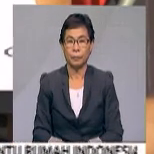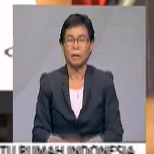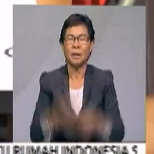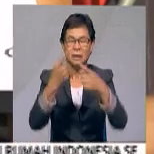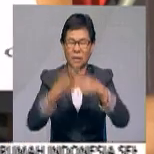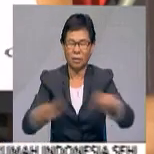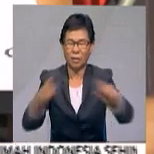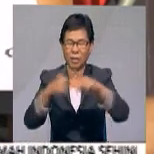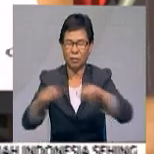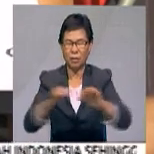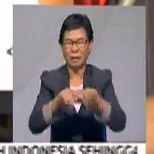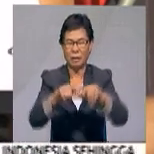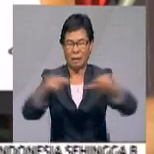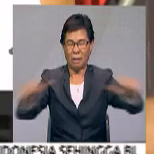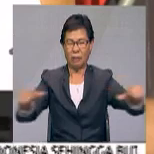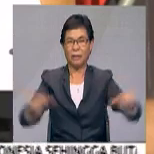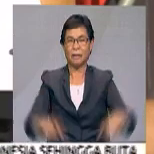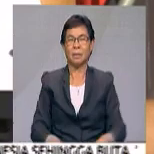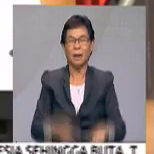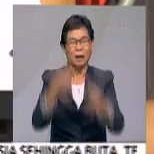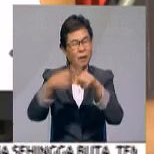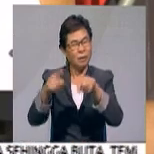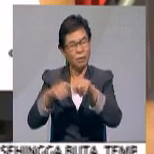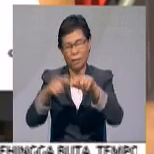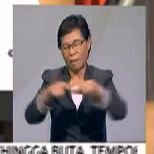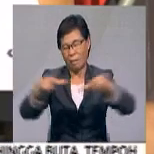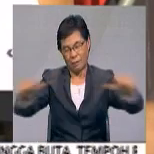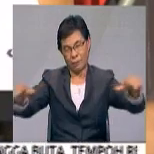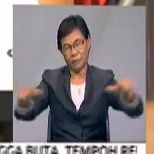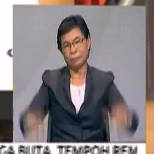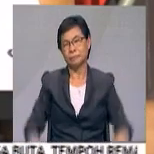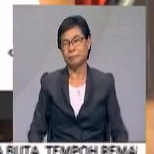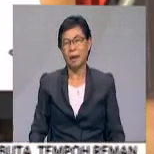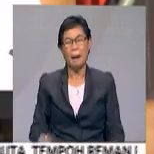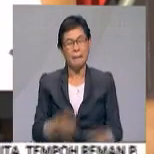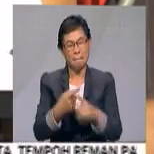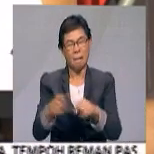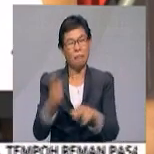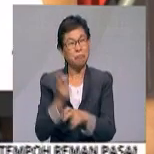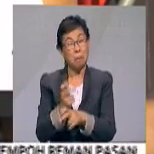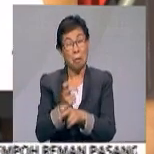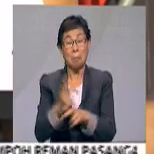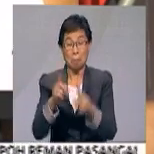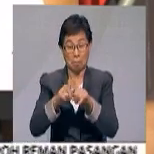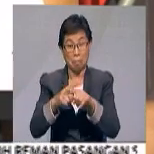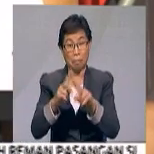different level, very different level, but it's very prestige